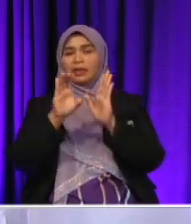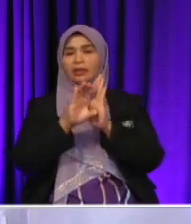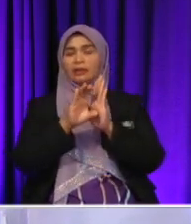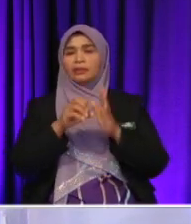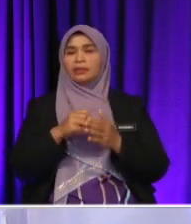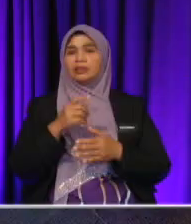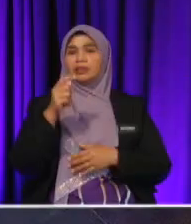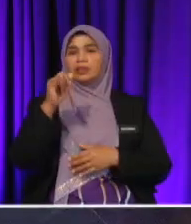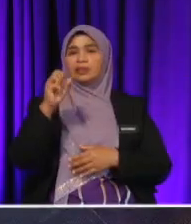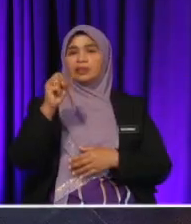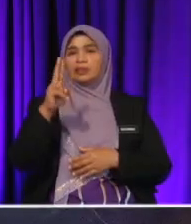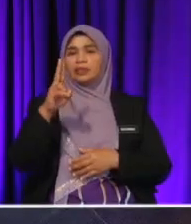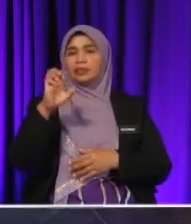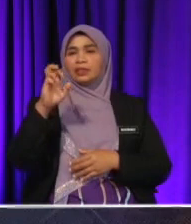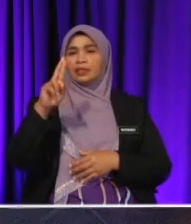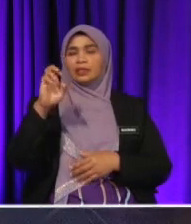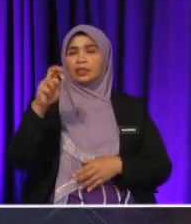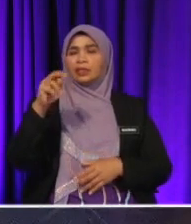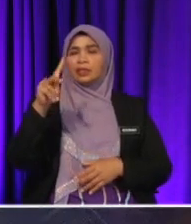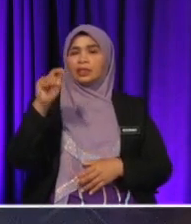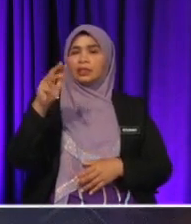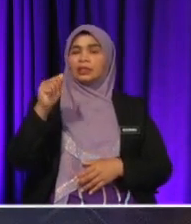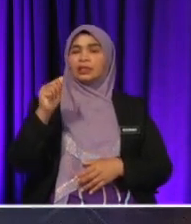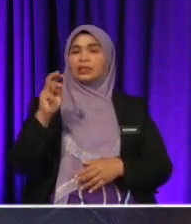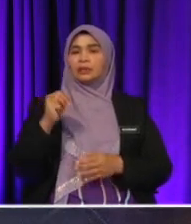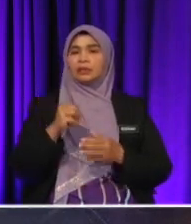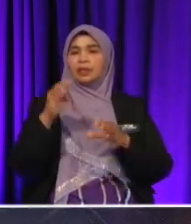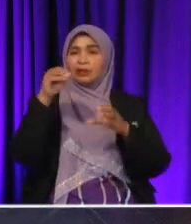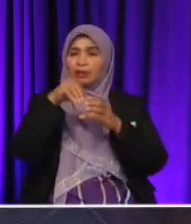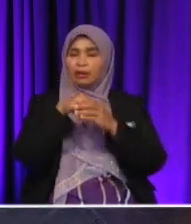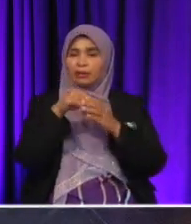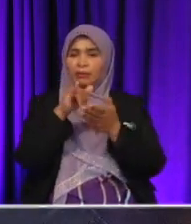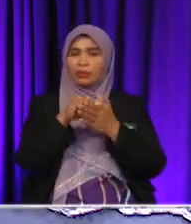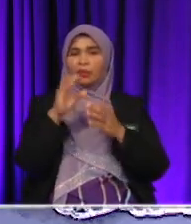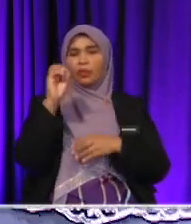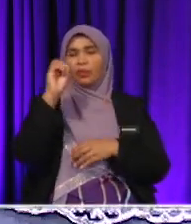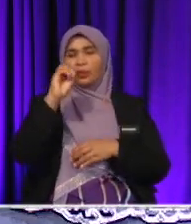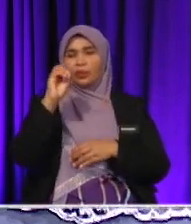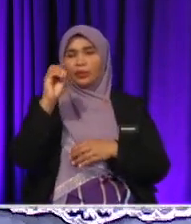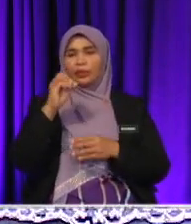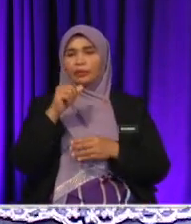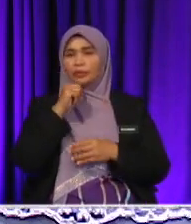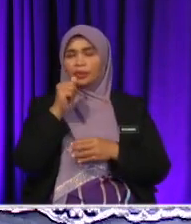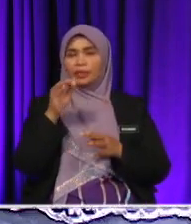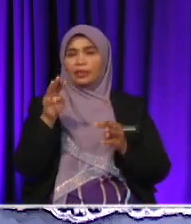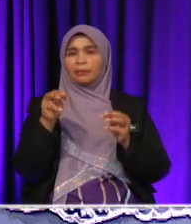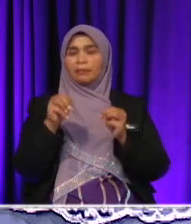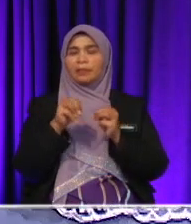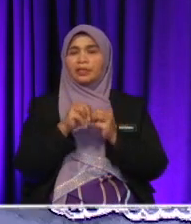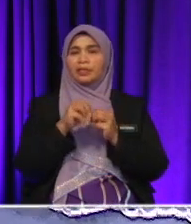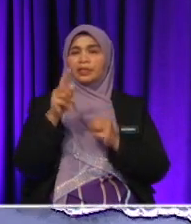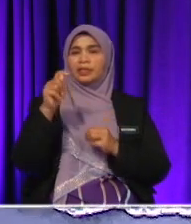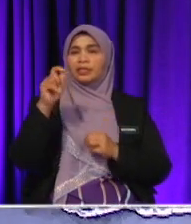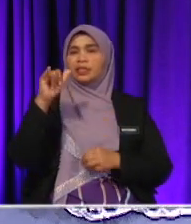Oke tisu Army sebenarnya dalam 2 kosong effect Oh dia tak macam tisu pairing kima atau